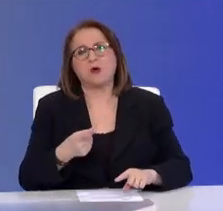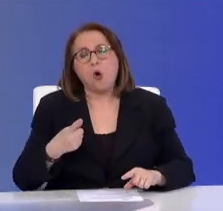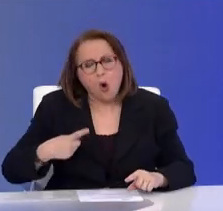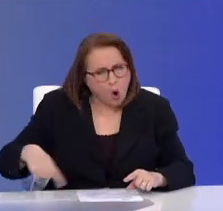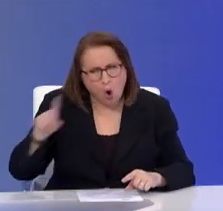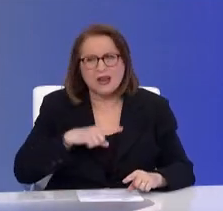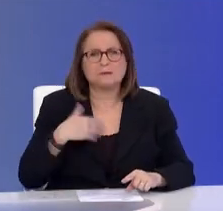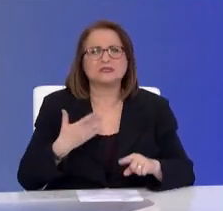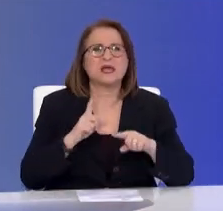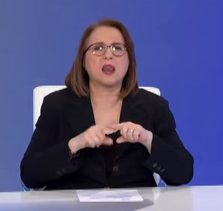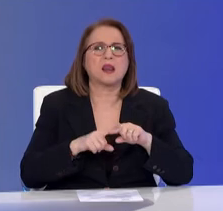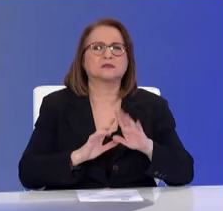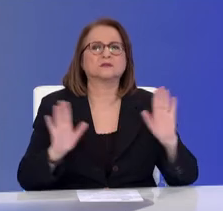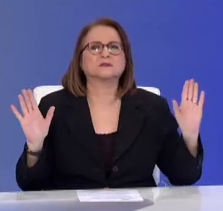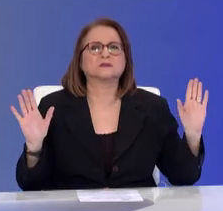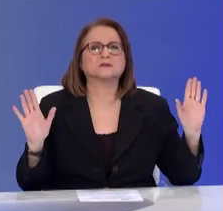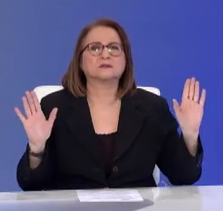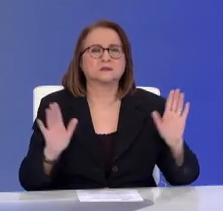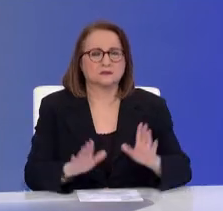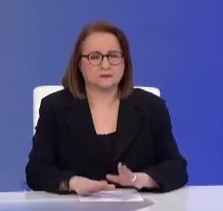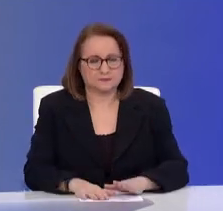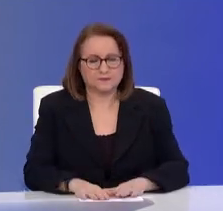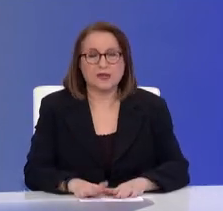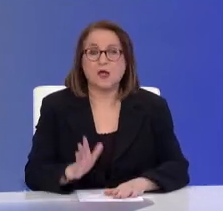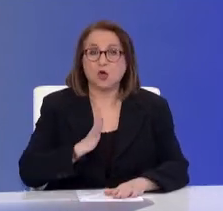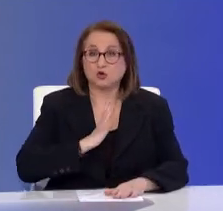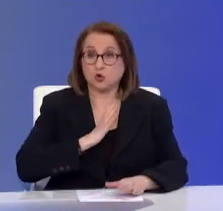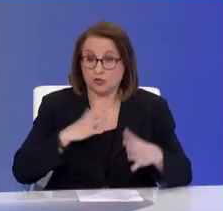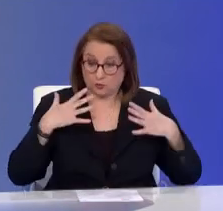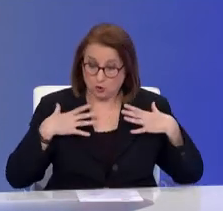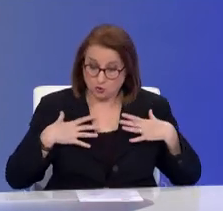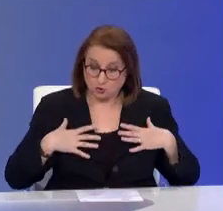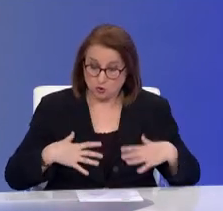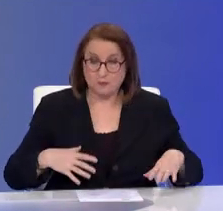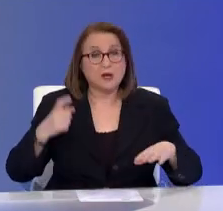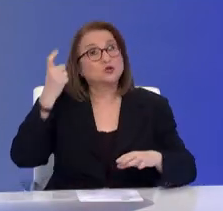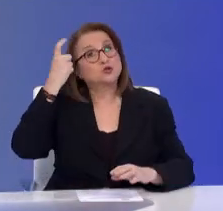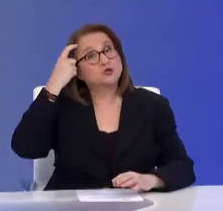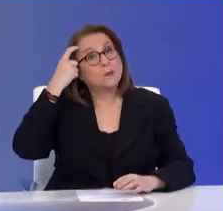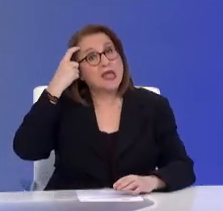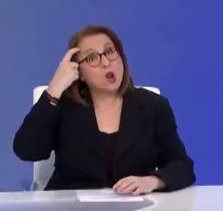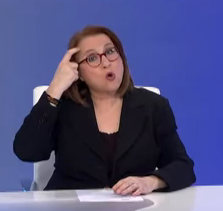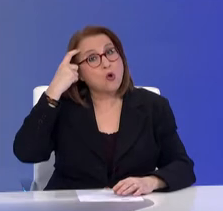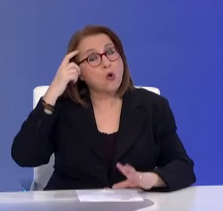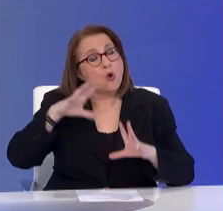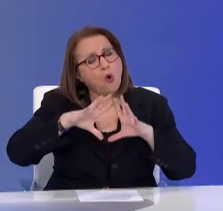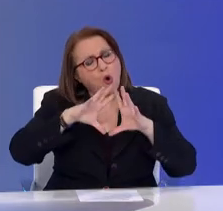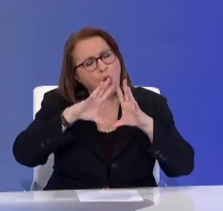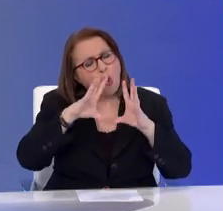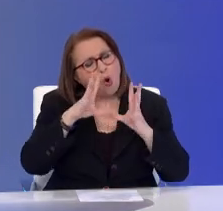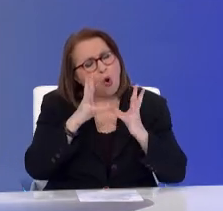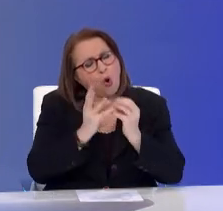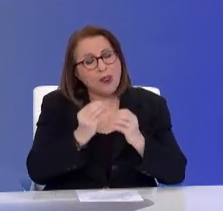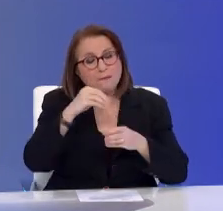Το ανθρώπινο σώμα και ο ανθρώπινος νους ολοκληρώνονται μέσα από τον ελληνικό